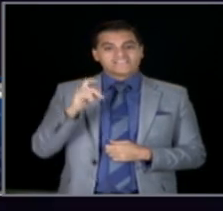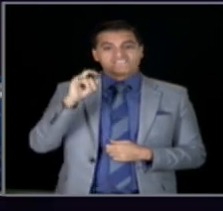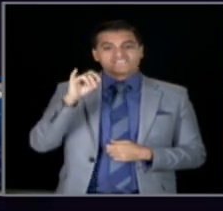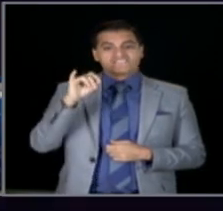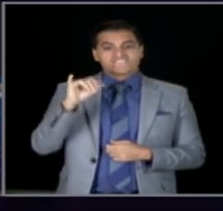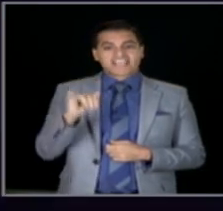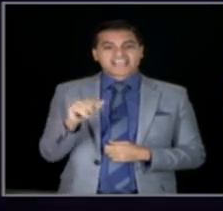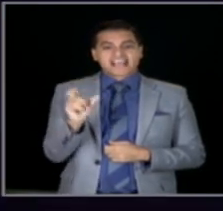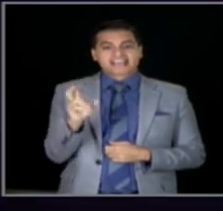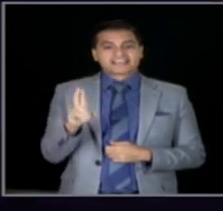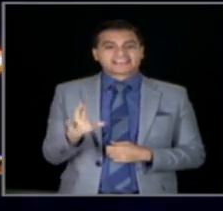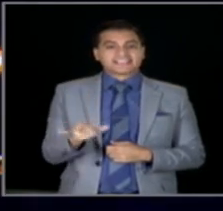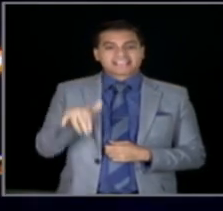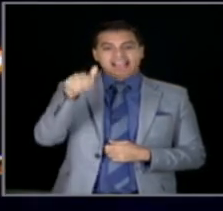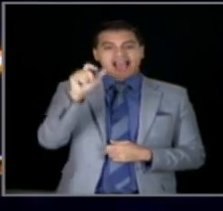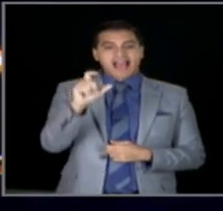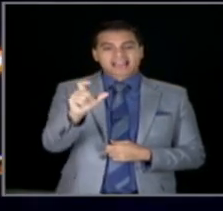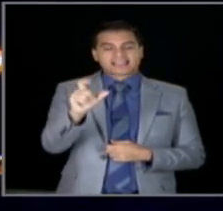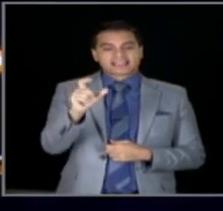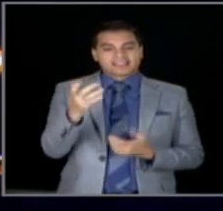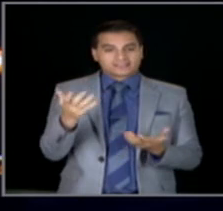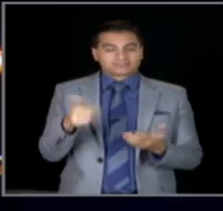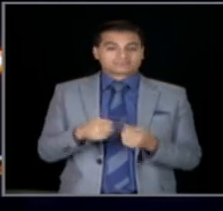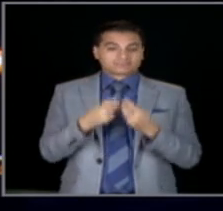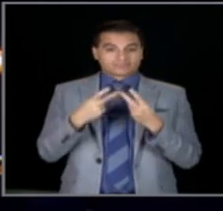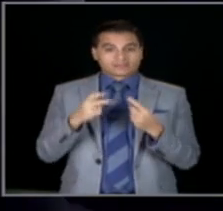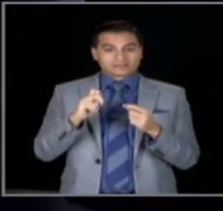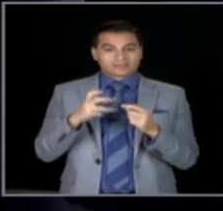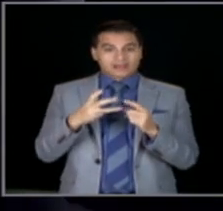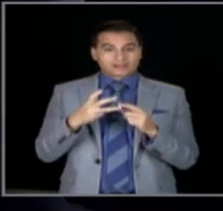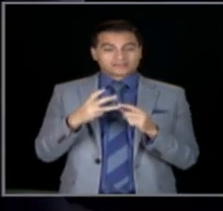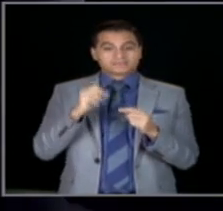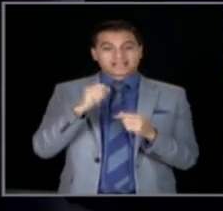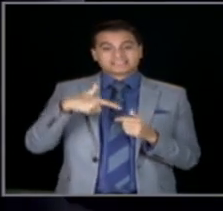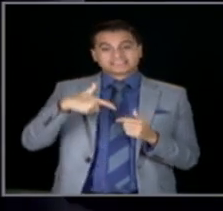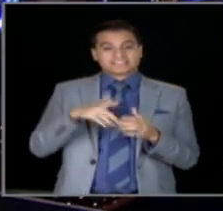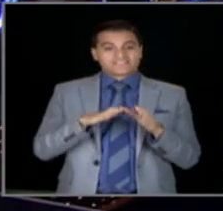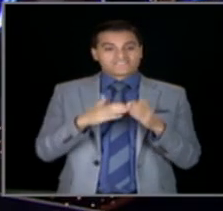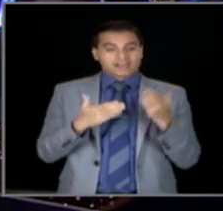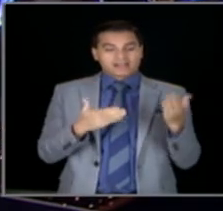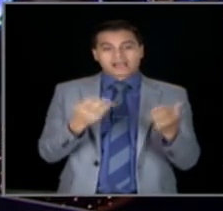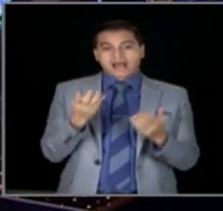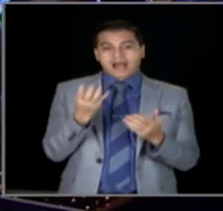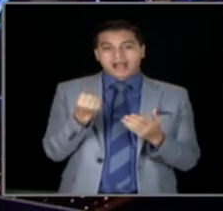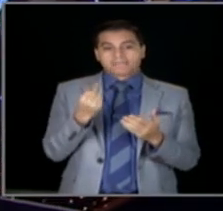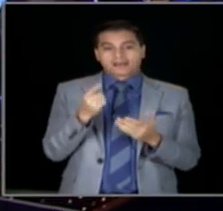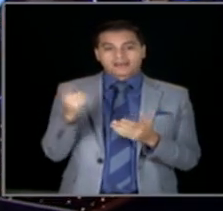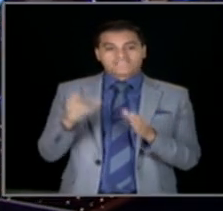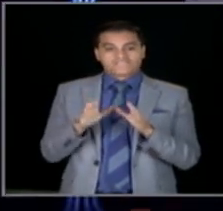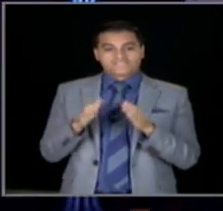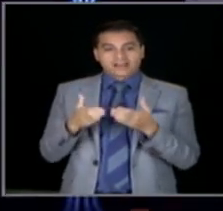فينتيان، عاصمة لاوس. النتيجة في نهاية الفقرة: 60 فايترز، 40